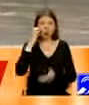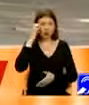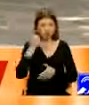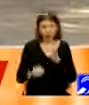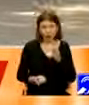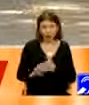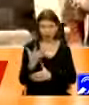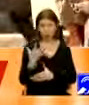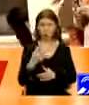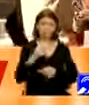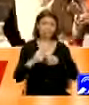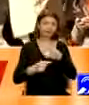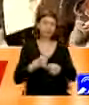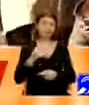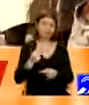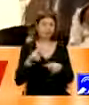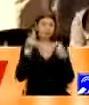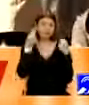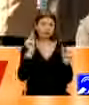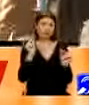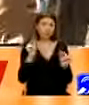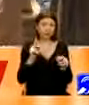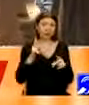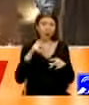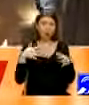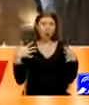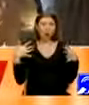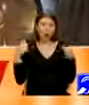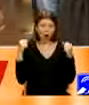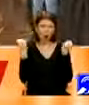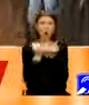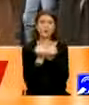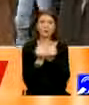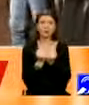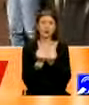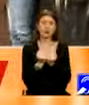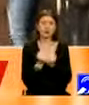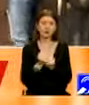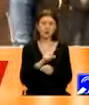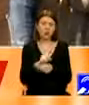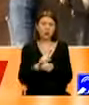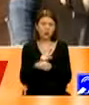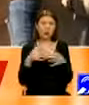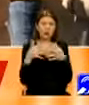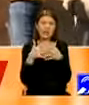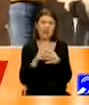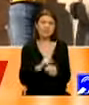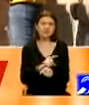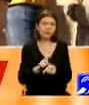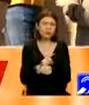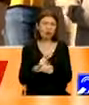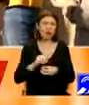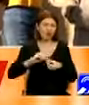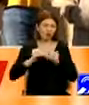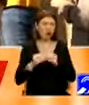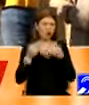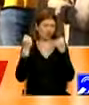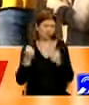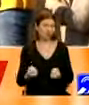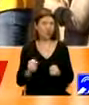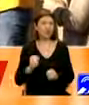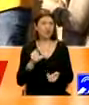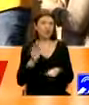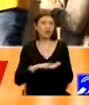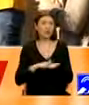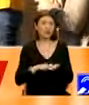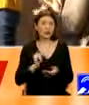Drept urmare, se anunță o bătălie, să spunem, de uzură, un război de uzură și complicat de altfel și de faptul